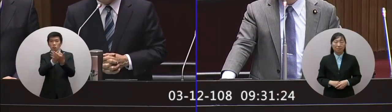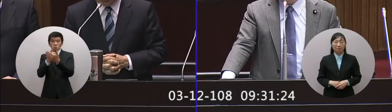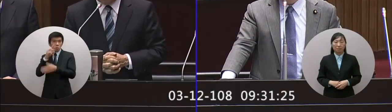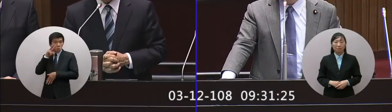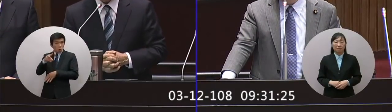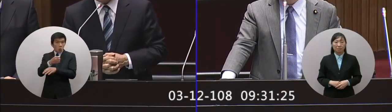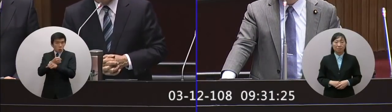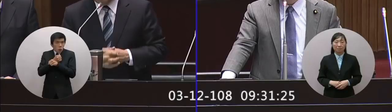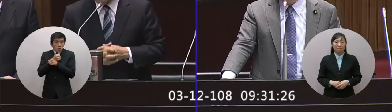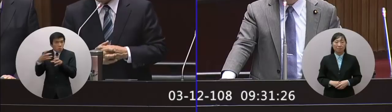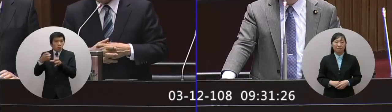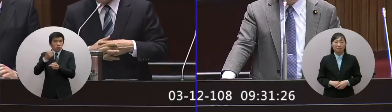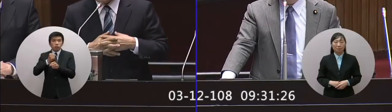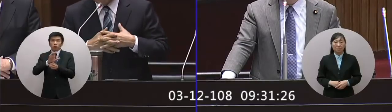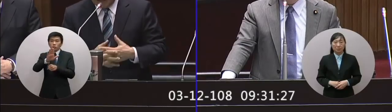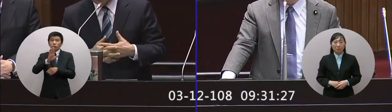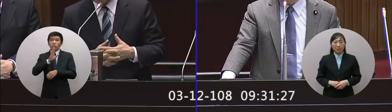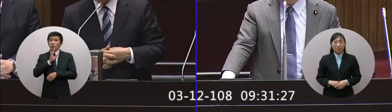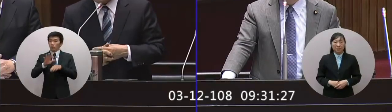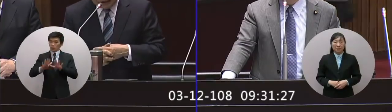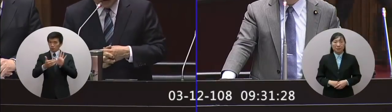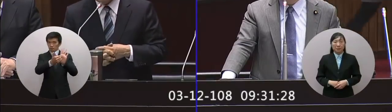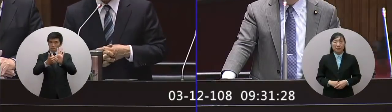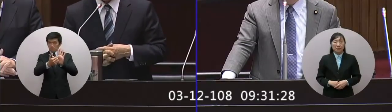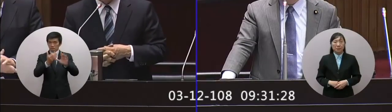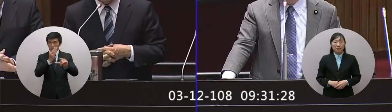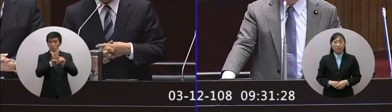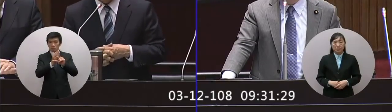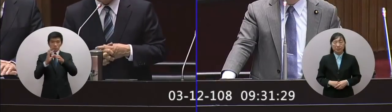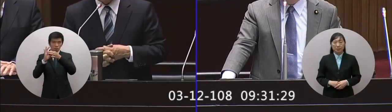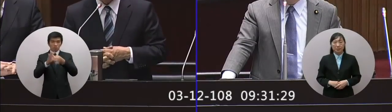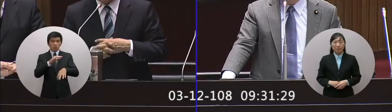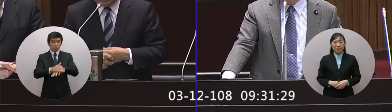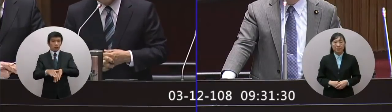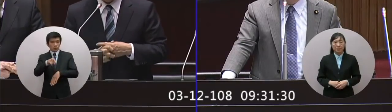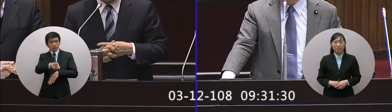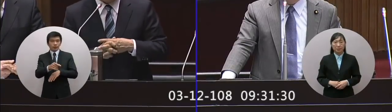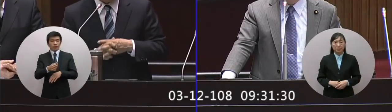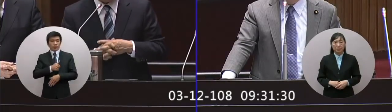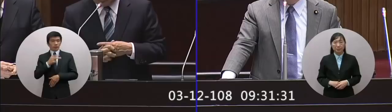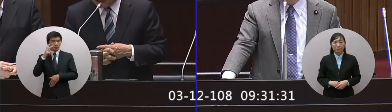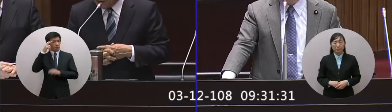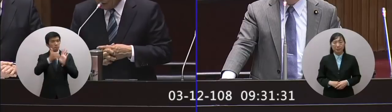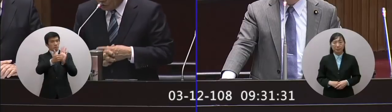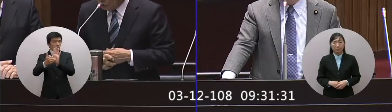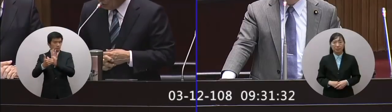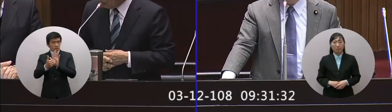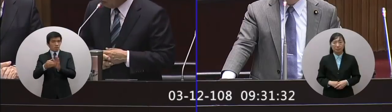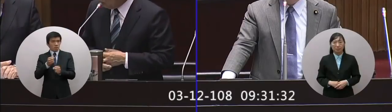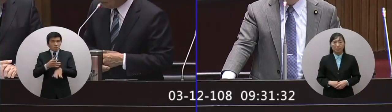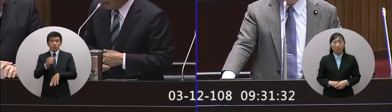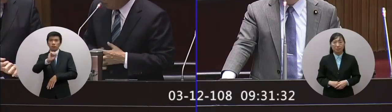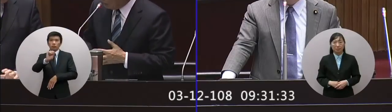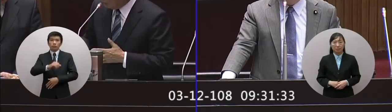都有合作，所以目前我们还在防堵，真的非常困难的防堵，一定大家不能松懈。至